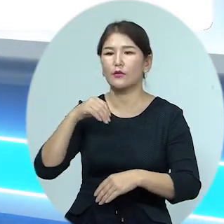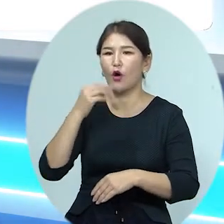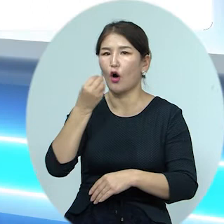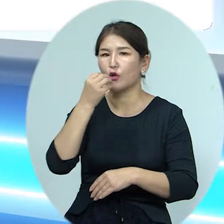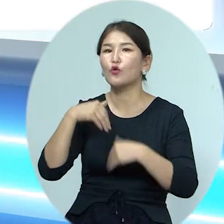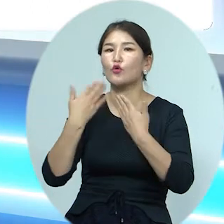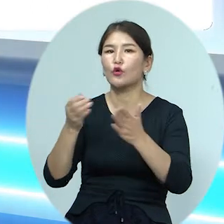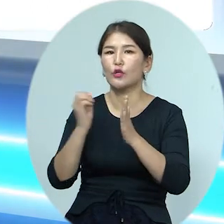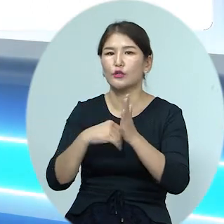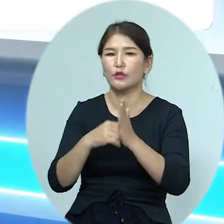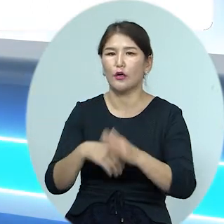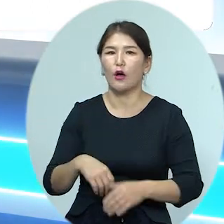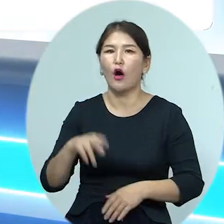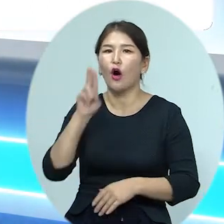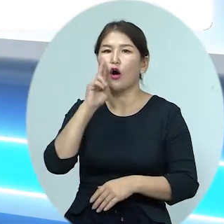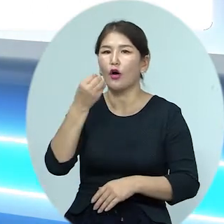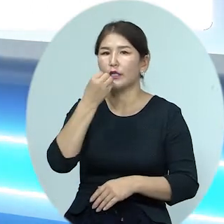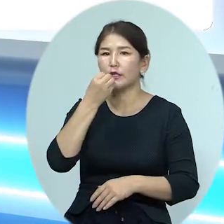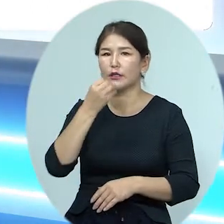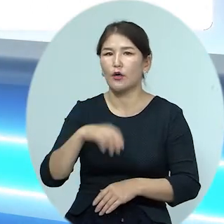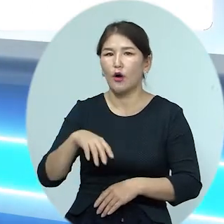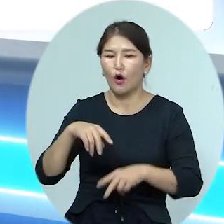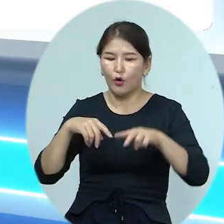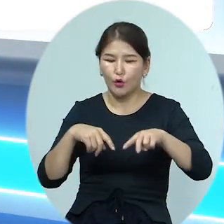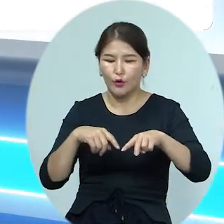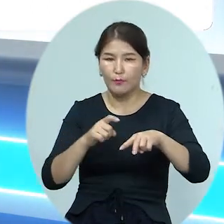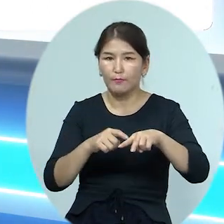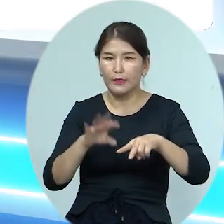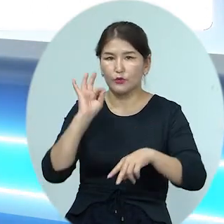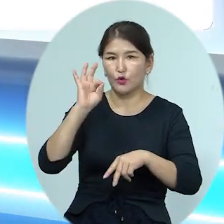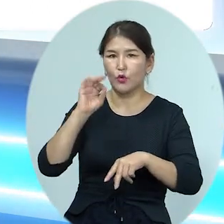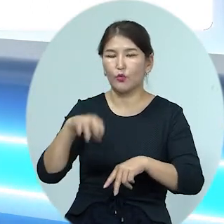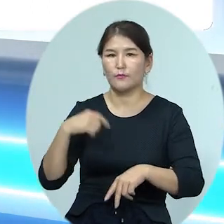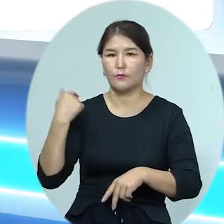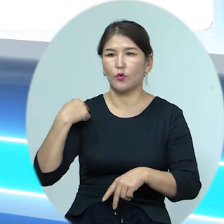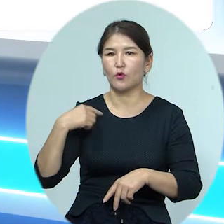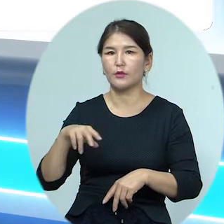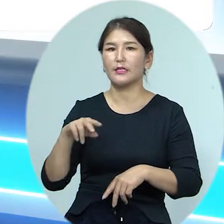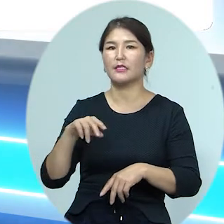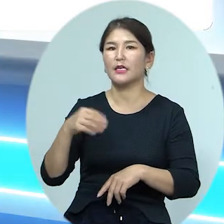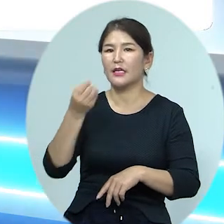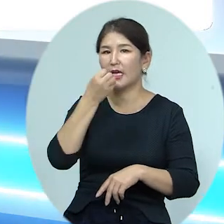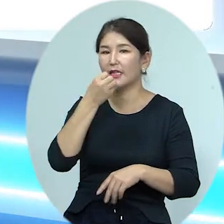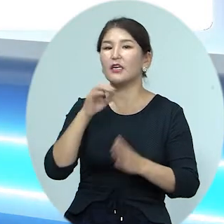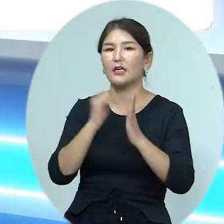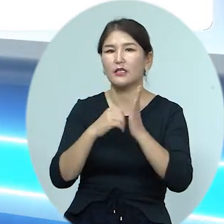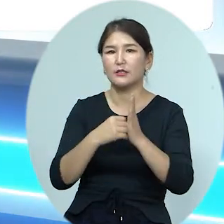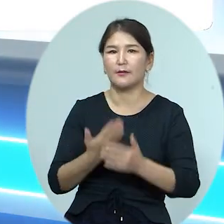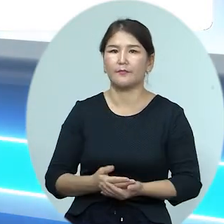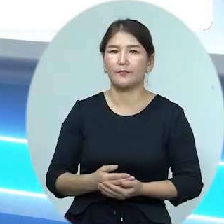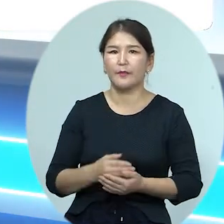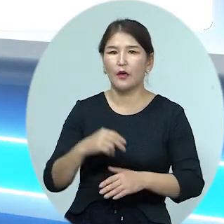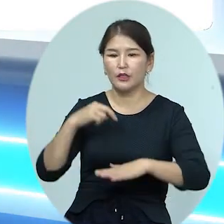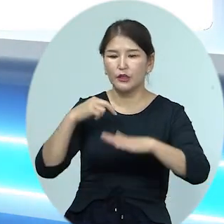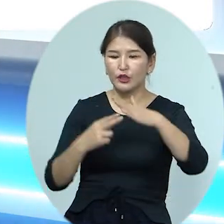шалан дээр бүрэн хүрсэн зөв суусан байх ёстой. За яг хоол идэж явах үед нь шингэн уух зүйлийг ширээн дээр нь тавихгүй